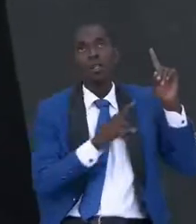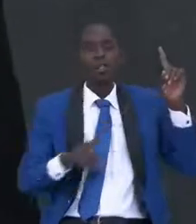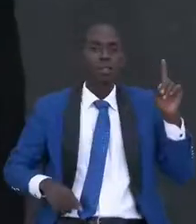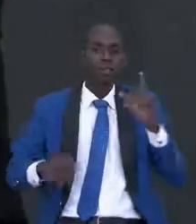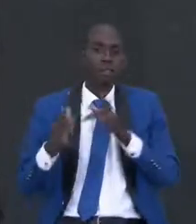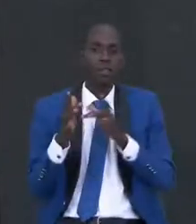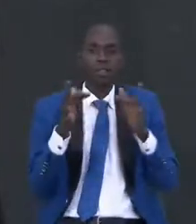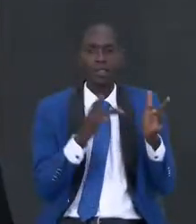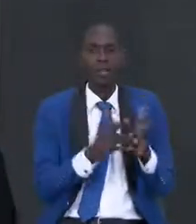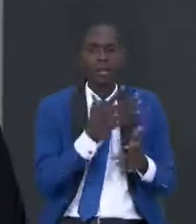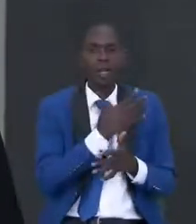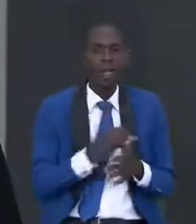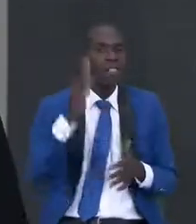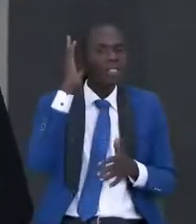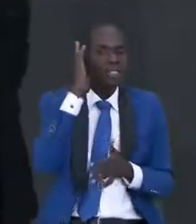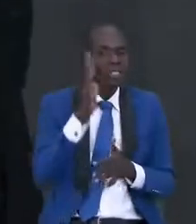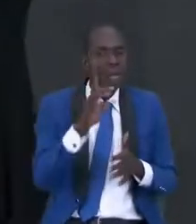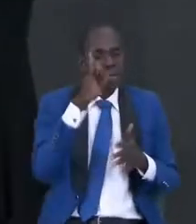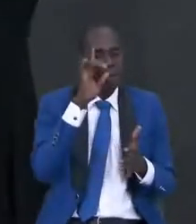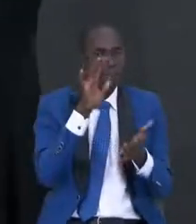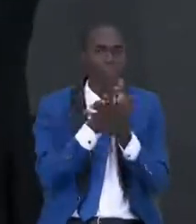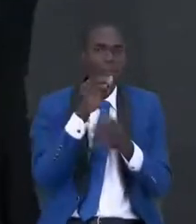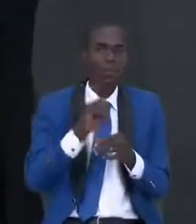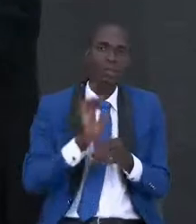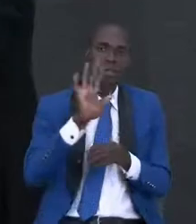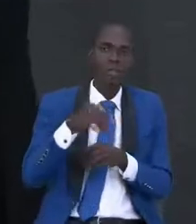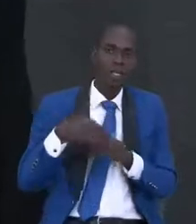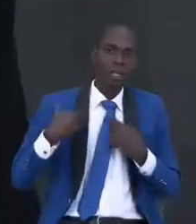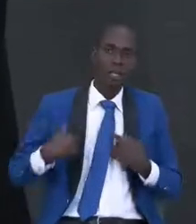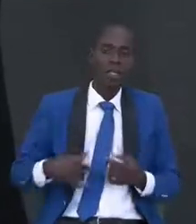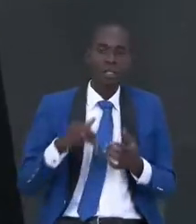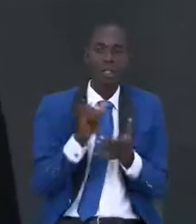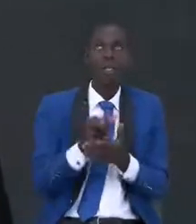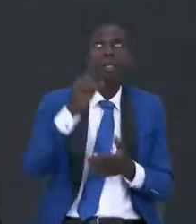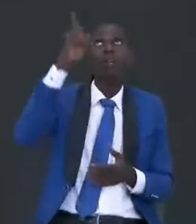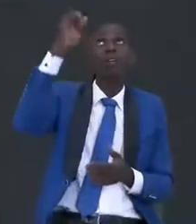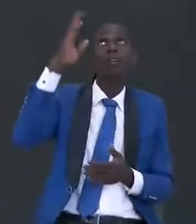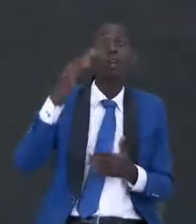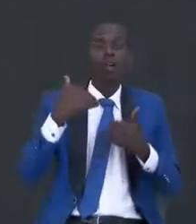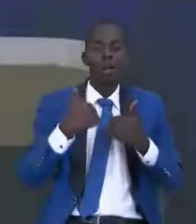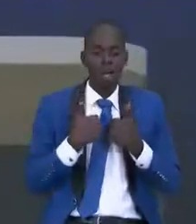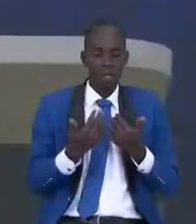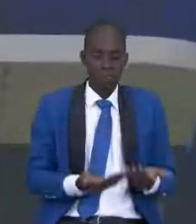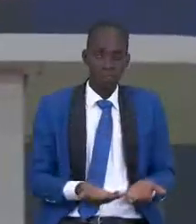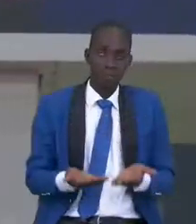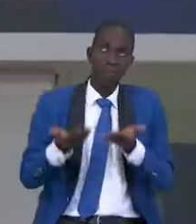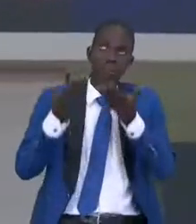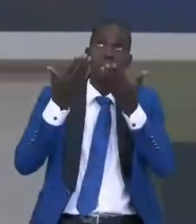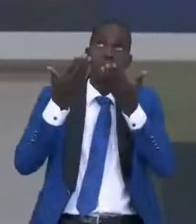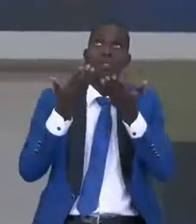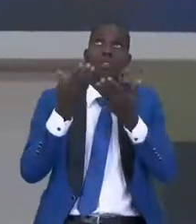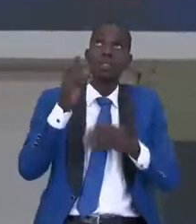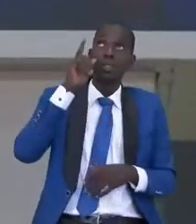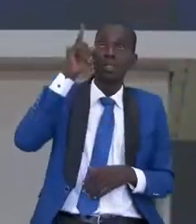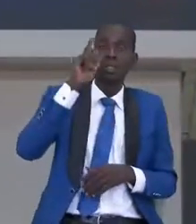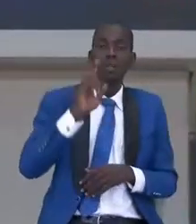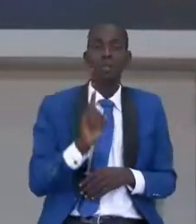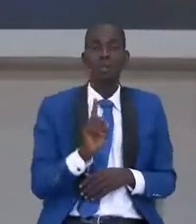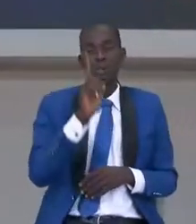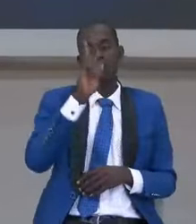et si tu crois dans ton cœur que Dieu l'a ressuscité des morts, tu